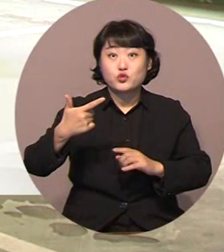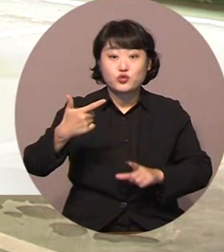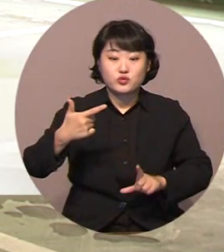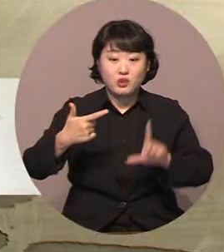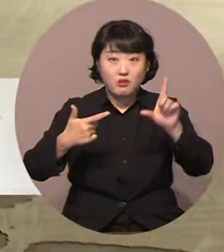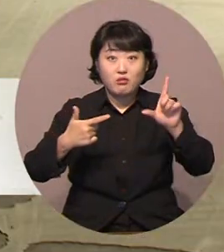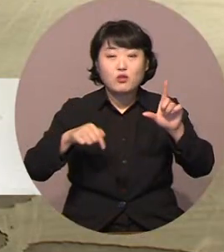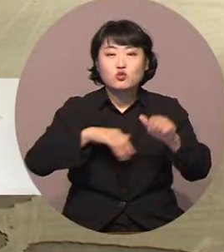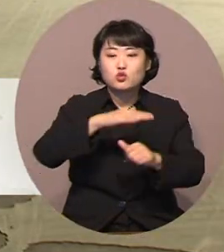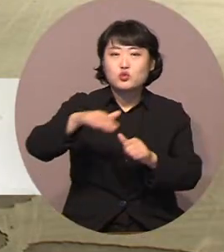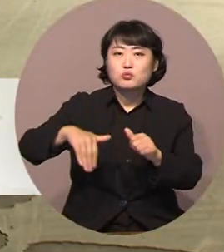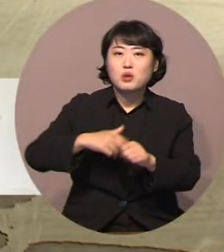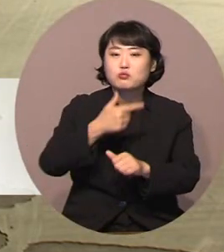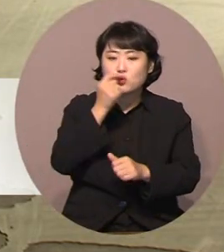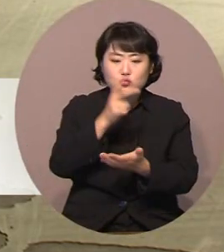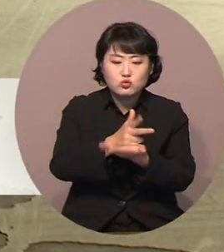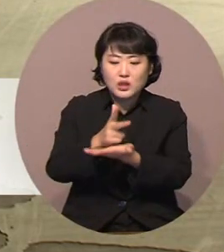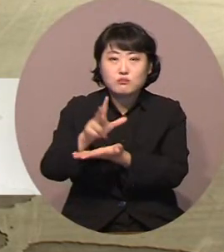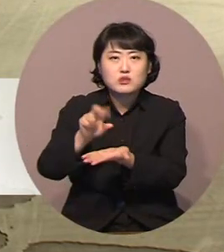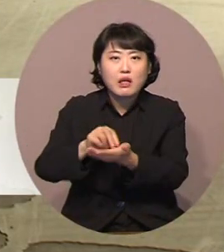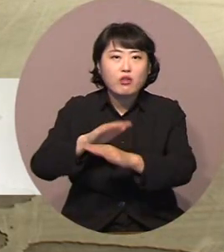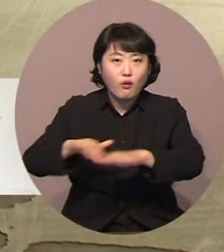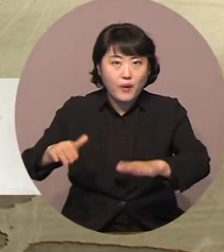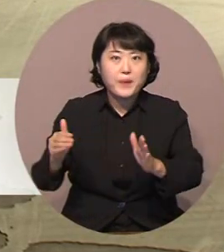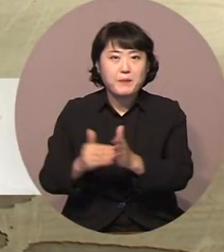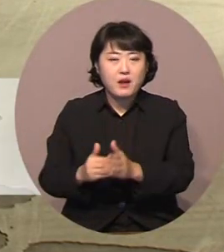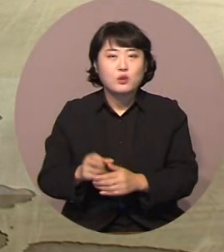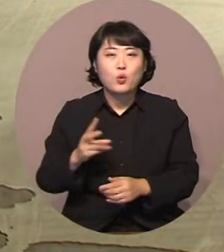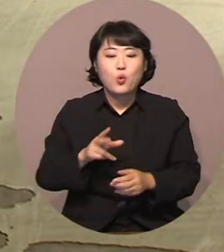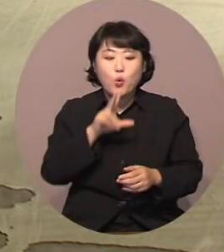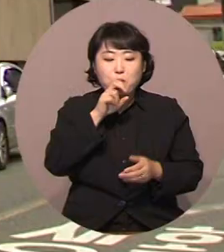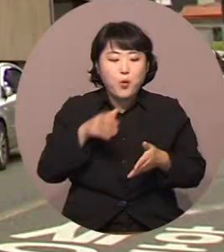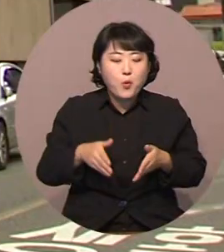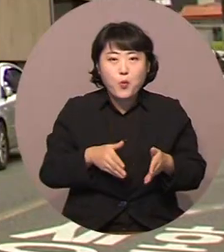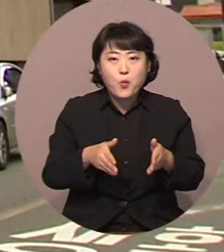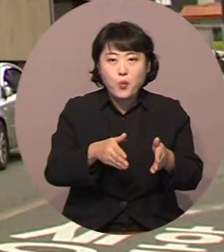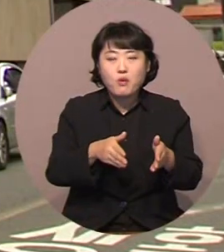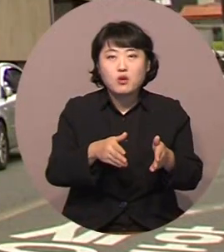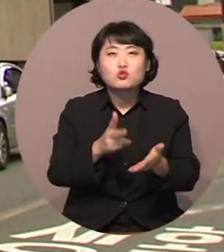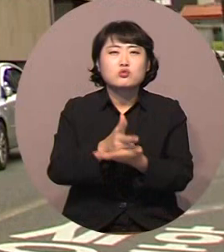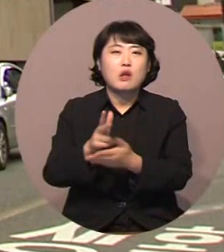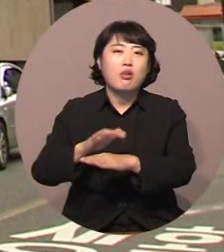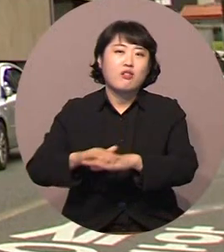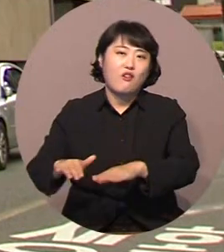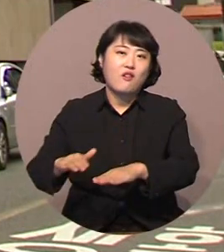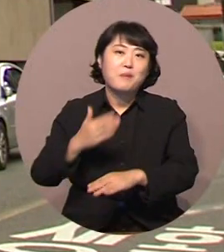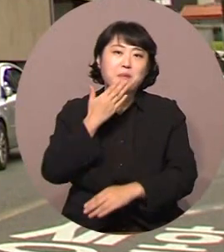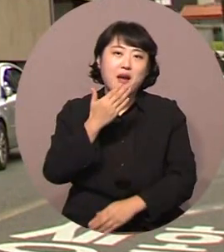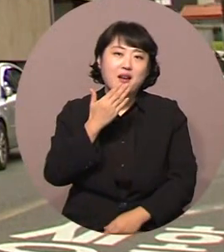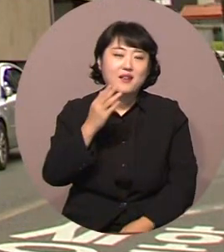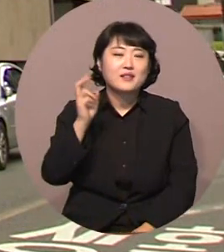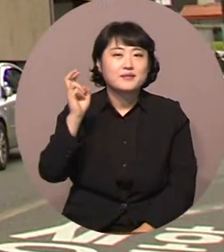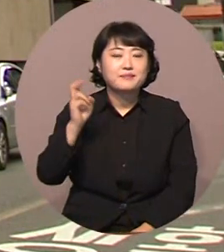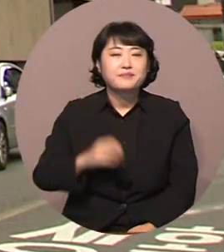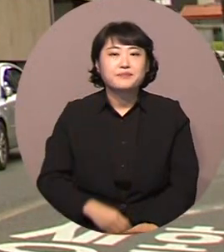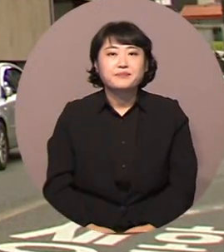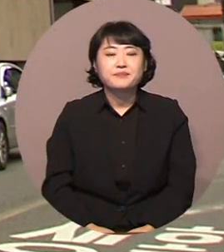개발지구의 부족한 주차장 문제와 함께 골목형 상점가의 주차난도 해소될 전망입니다